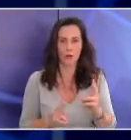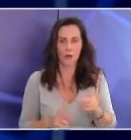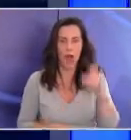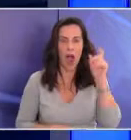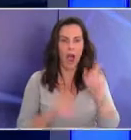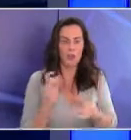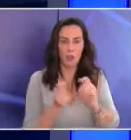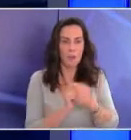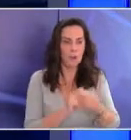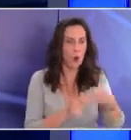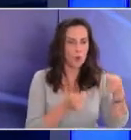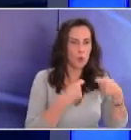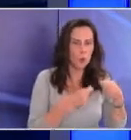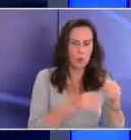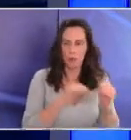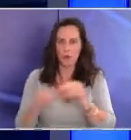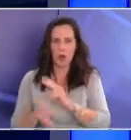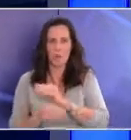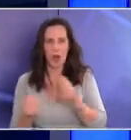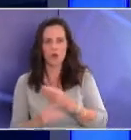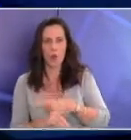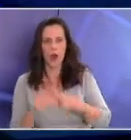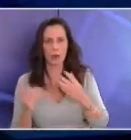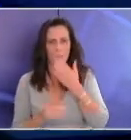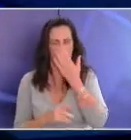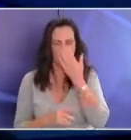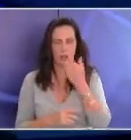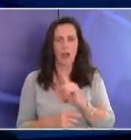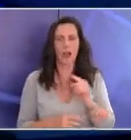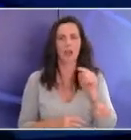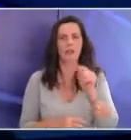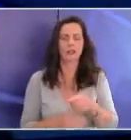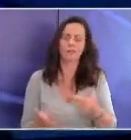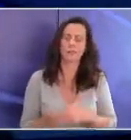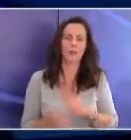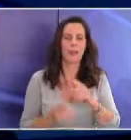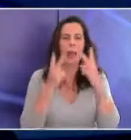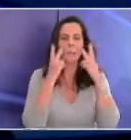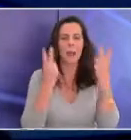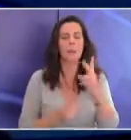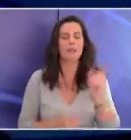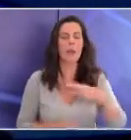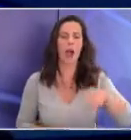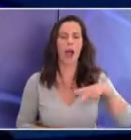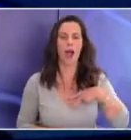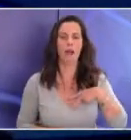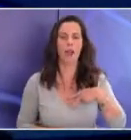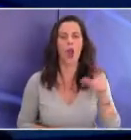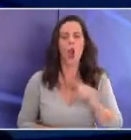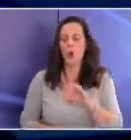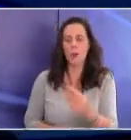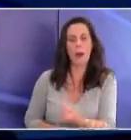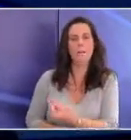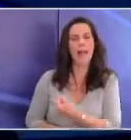להמר, הם פשוט ילכו לאן, להימורים הבלתי. כן, אבל אתה לא, זה כמו שאתה בסוחרי סמים, אתה לא בא לנרקומן, שאתה מחפש את הסוחר, את זה ש...